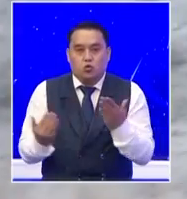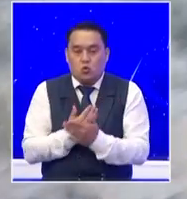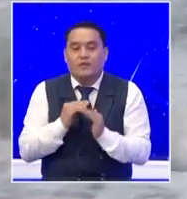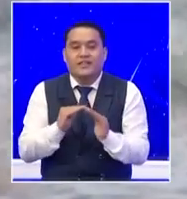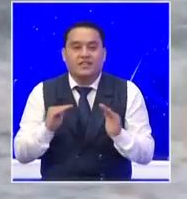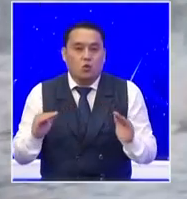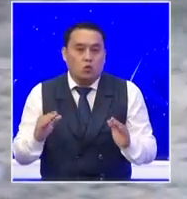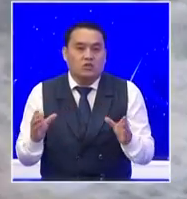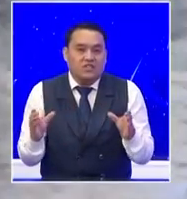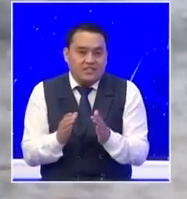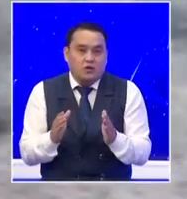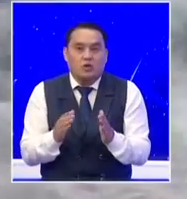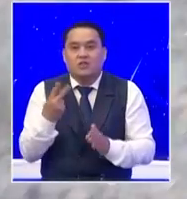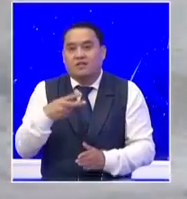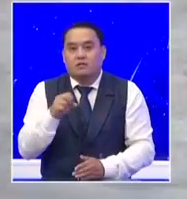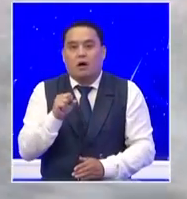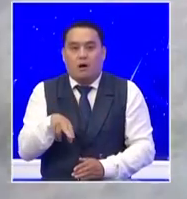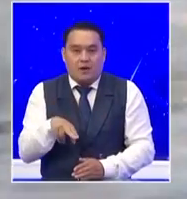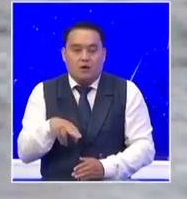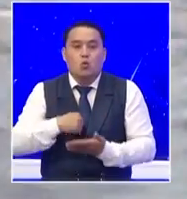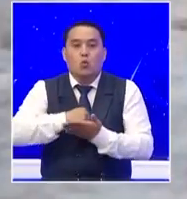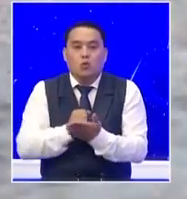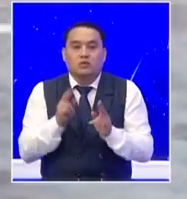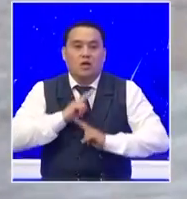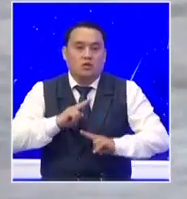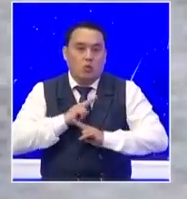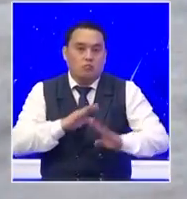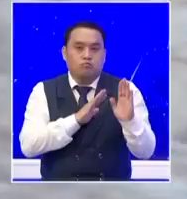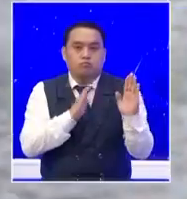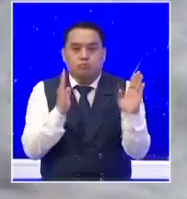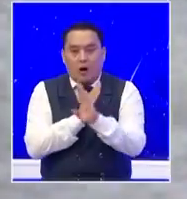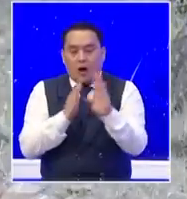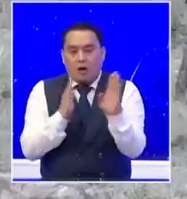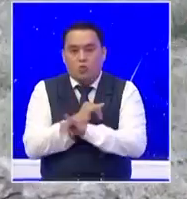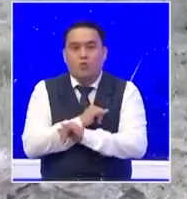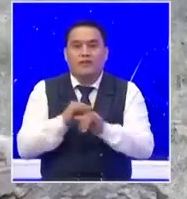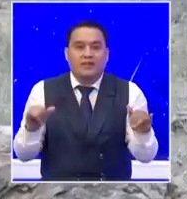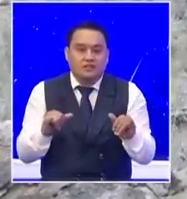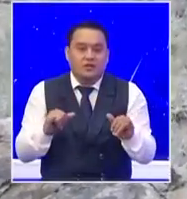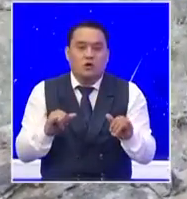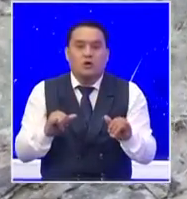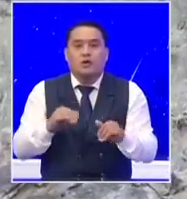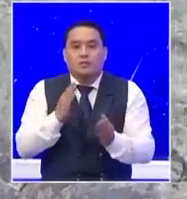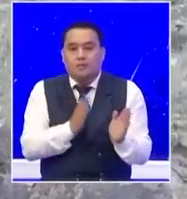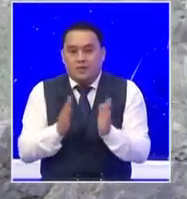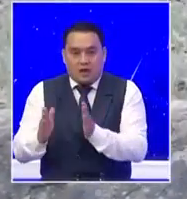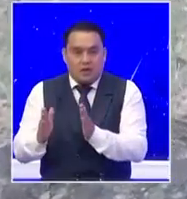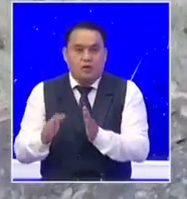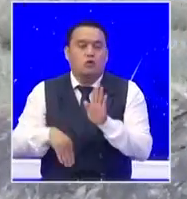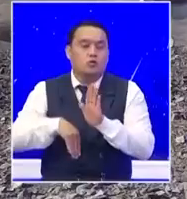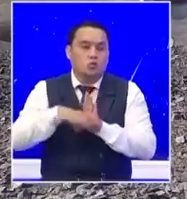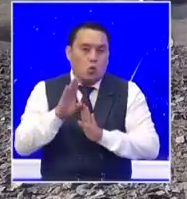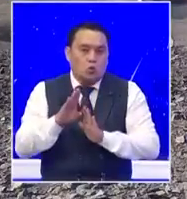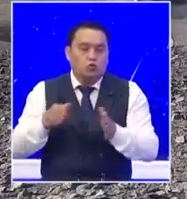детеныша зафиксирован 20 апреля. Как утверждают сотрудники парка, состояние их популяции и появление приплода умеренные. В лучшие времена